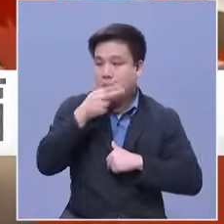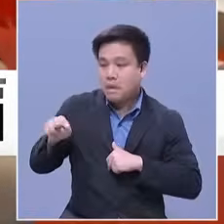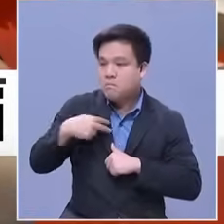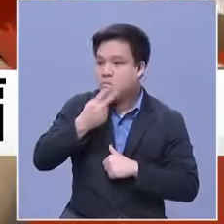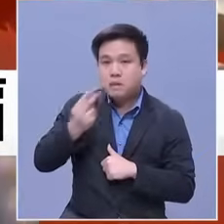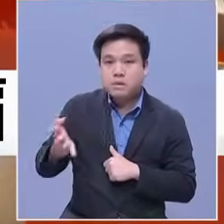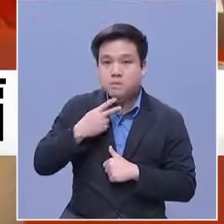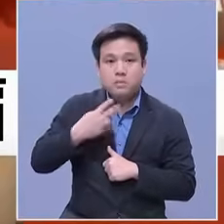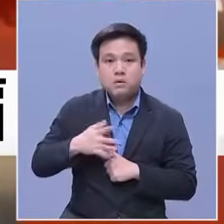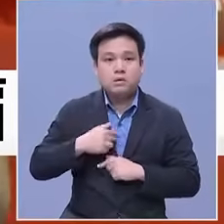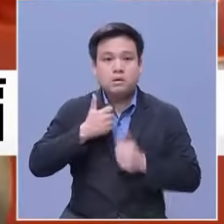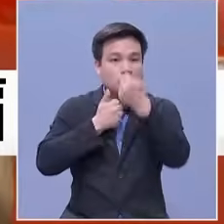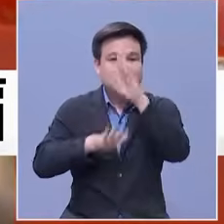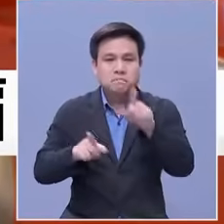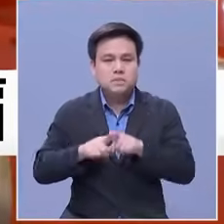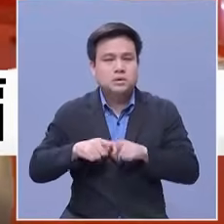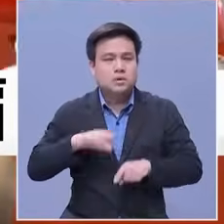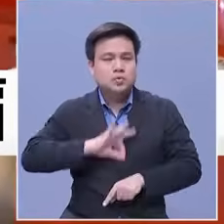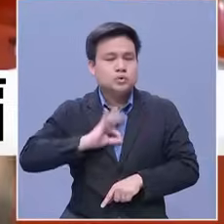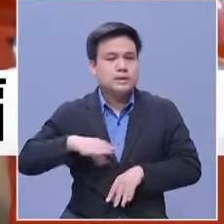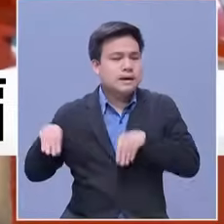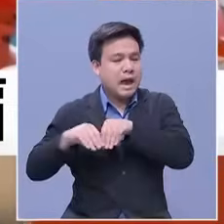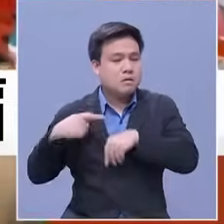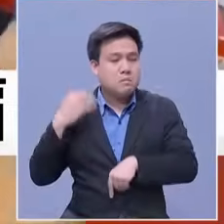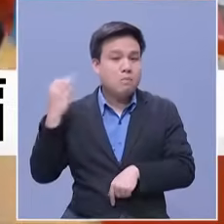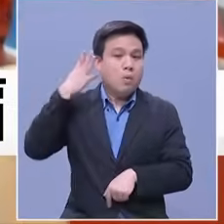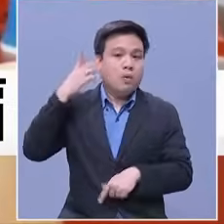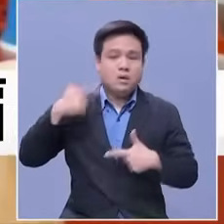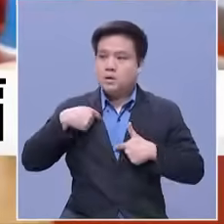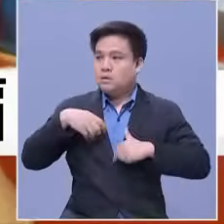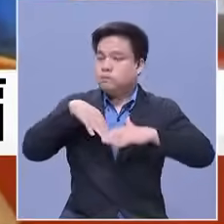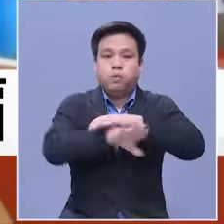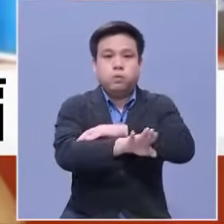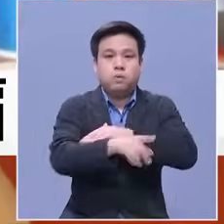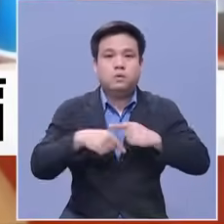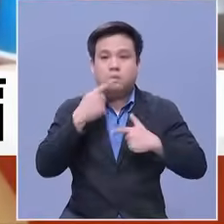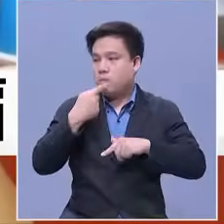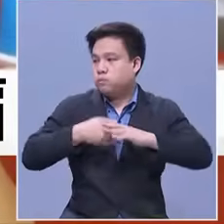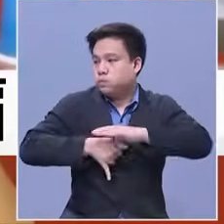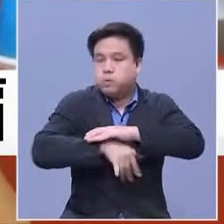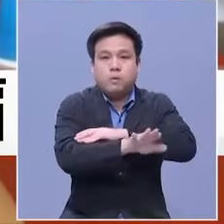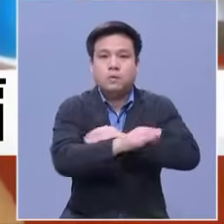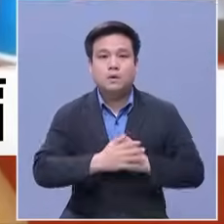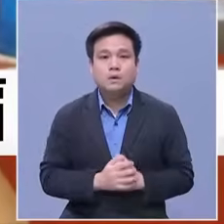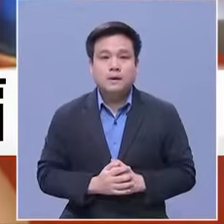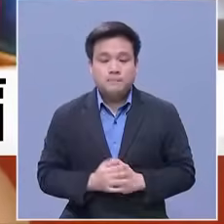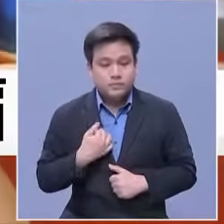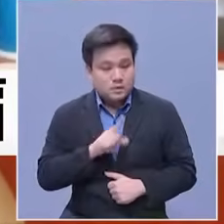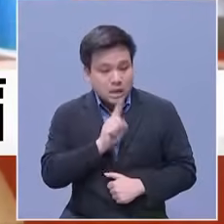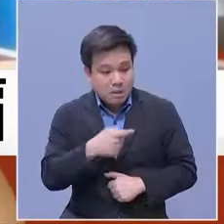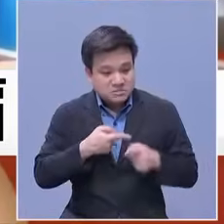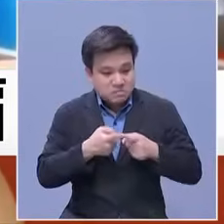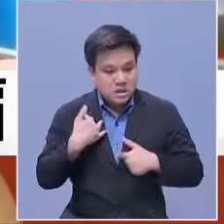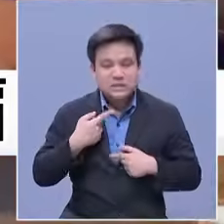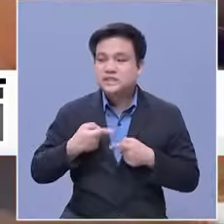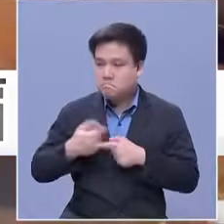ง วิ่งเลย ต้องวิ่งเอาเพราะมันถึงตัวเราดูทรงแล้วมันมาถึงแน่แน่วิ่งก่อน ใ ช่ แล้วมีคนเจ็บป่ะครับ มีครับ